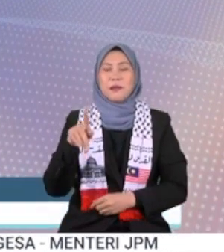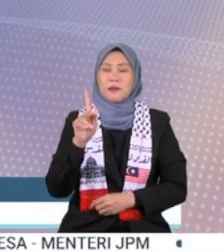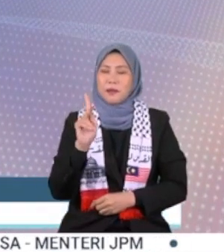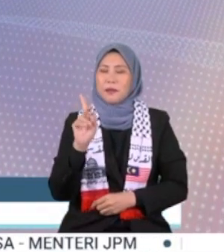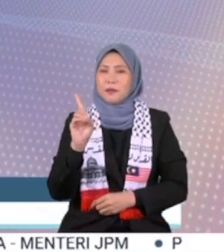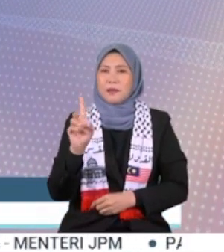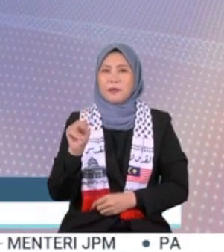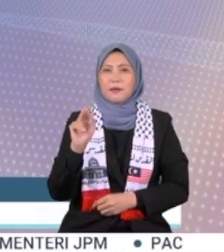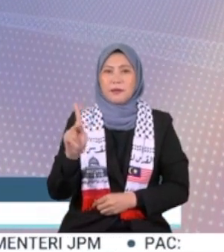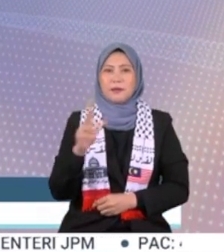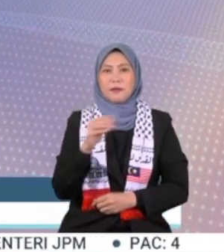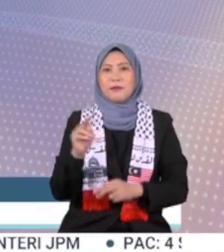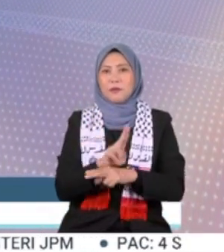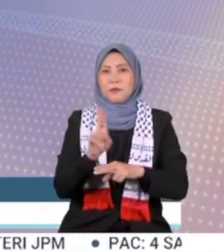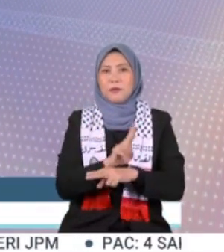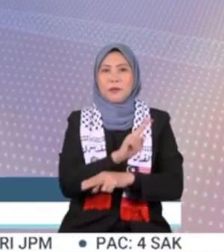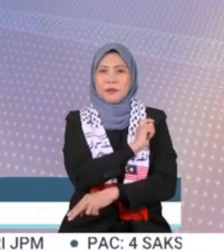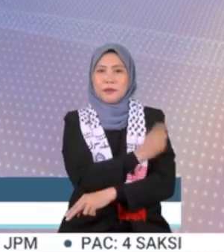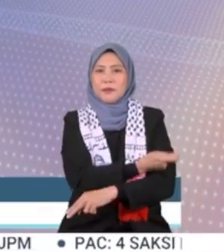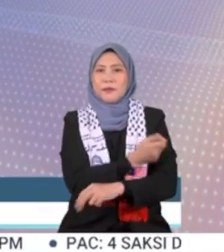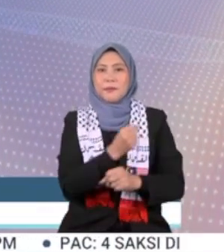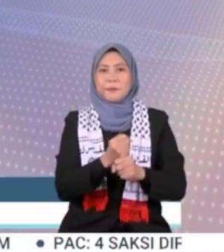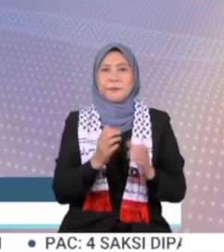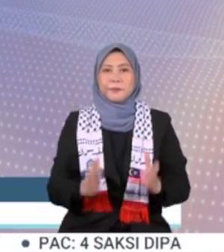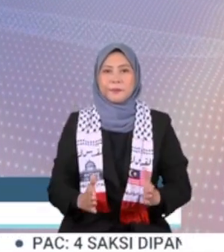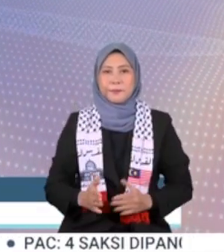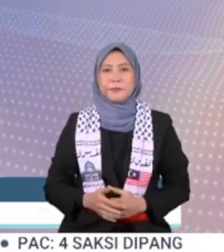kdnk dan kadar guna tenaga